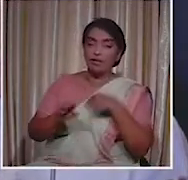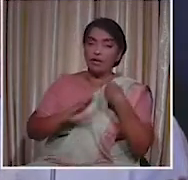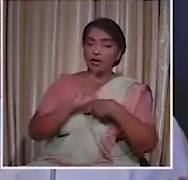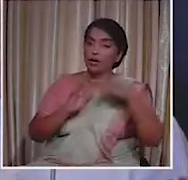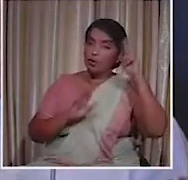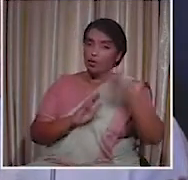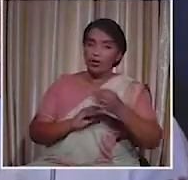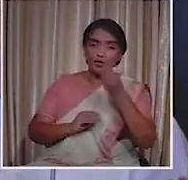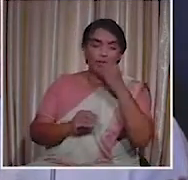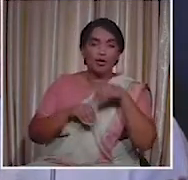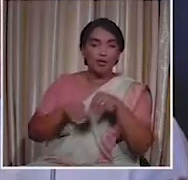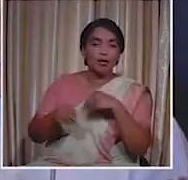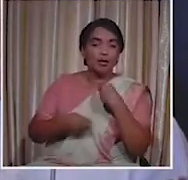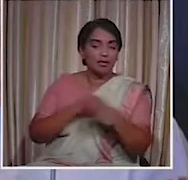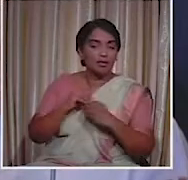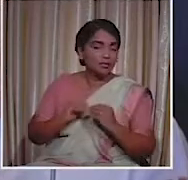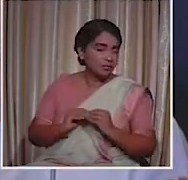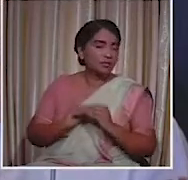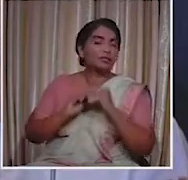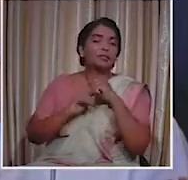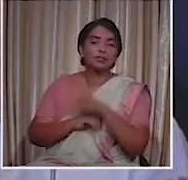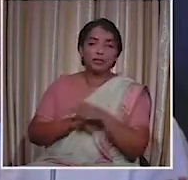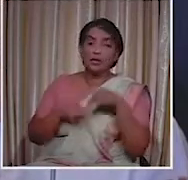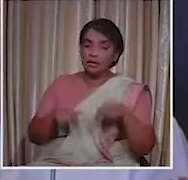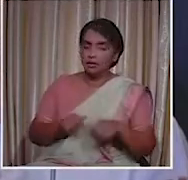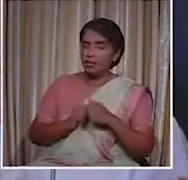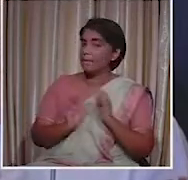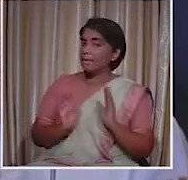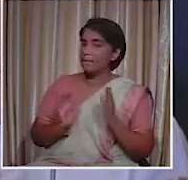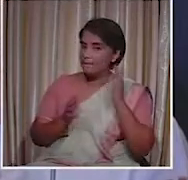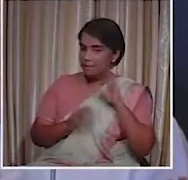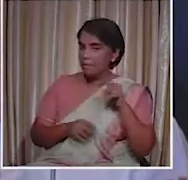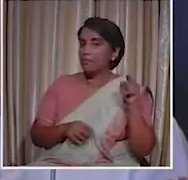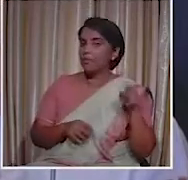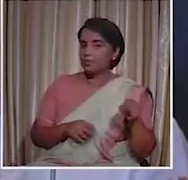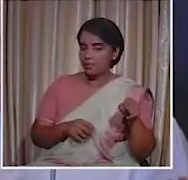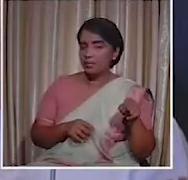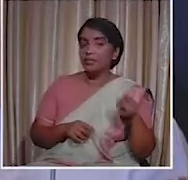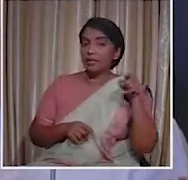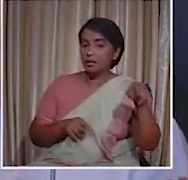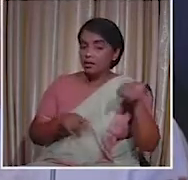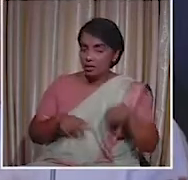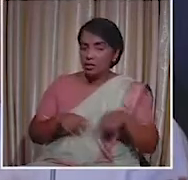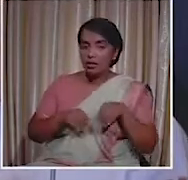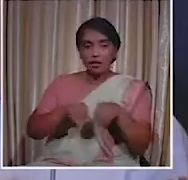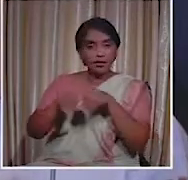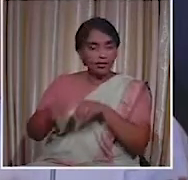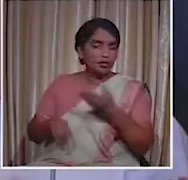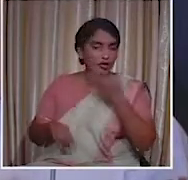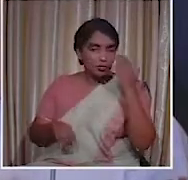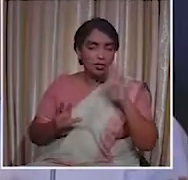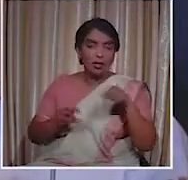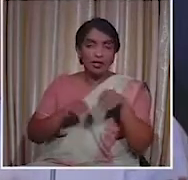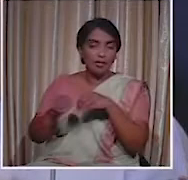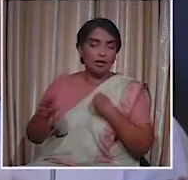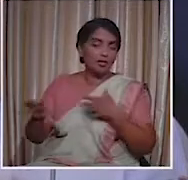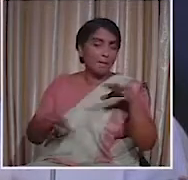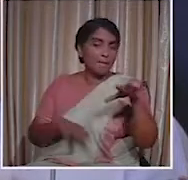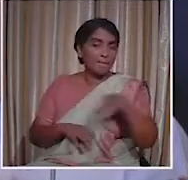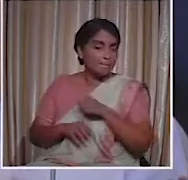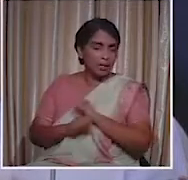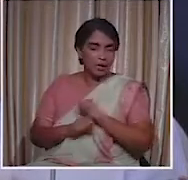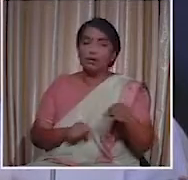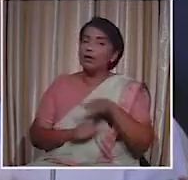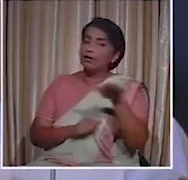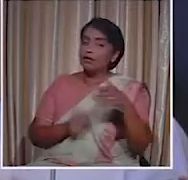ආහාර භෝග නිෂ්පාදන වැඩසටහන දැනටවත් ආරම්භ කර ඇති අතර එමගින් දැනට වගා කළ හැකි හේත් වගාවට යොදා නොගත්